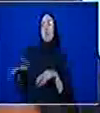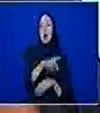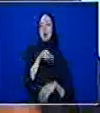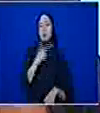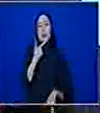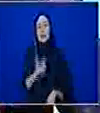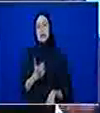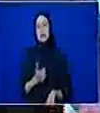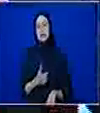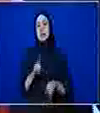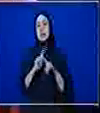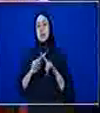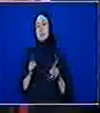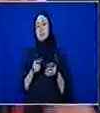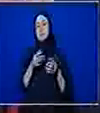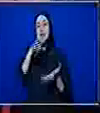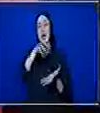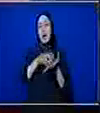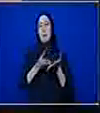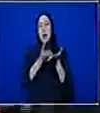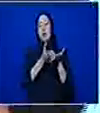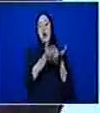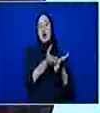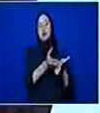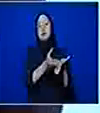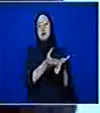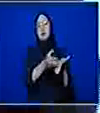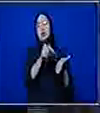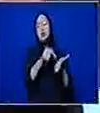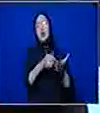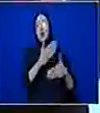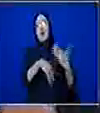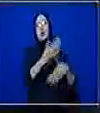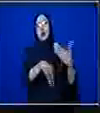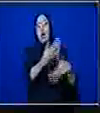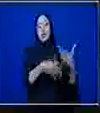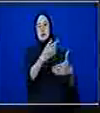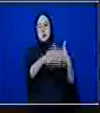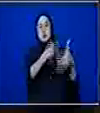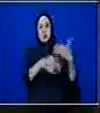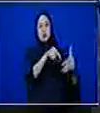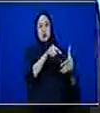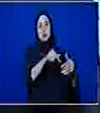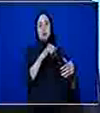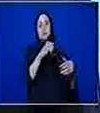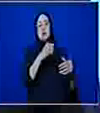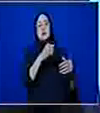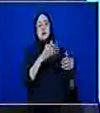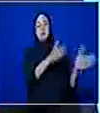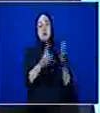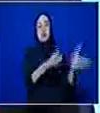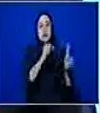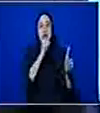bahwa pelabuhan-pelabuhan di bawah pemerintah Bapak operasionalnya diserahkan ke perusahaan-perusahaan asing, Pak. Bagi